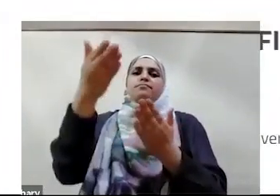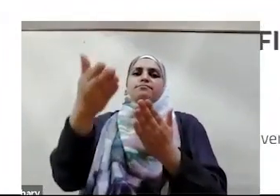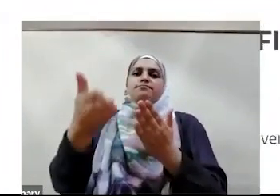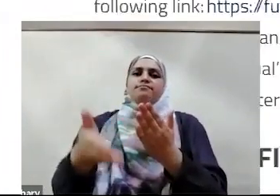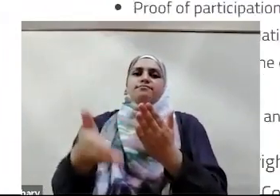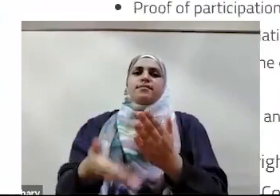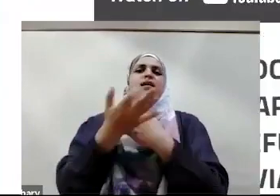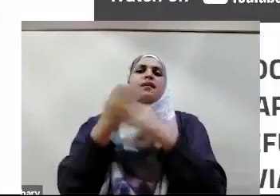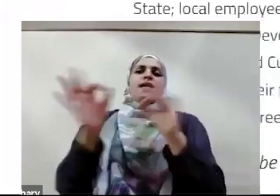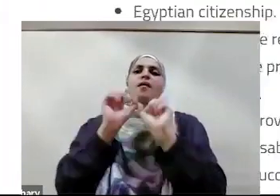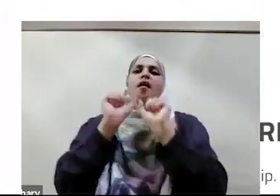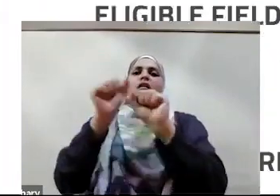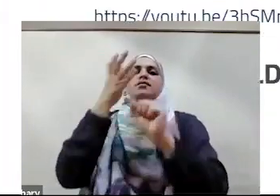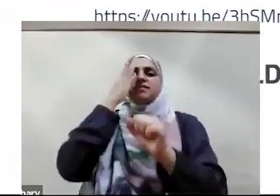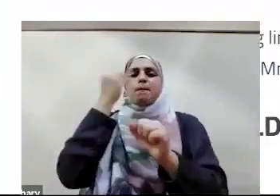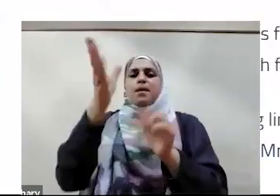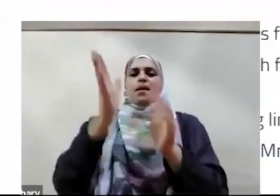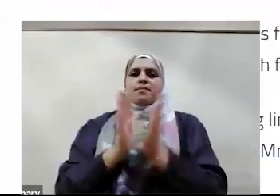للمنحة.